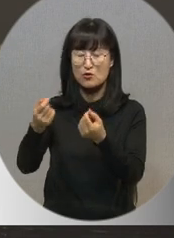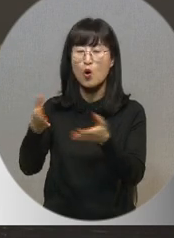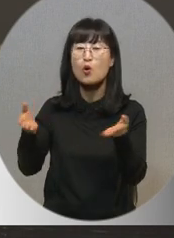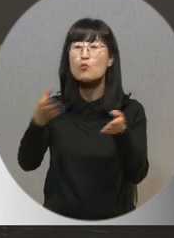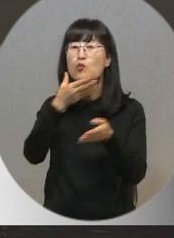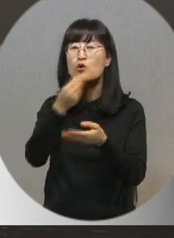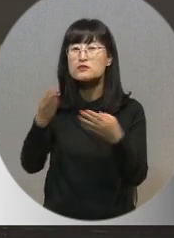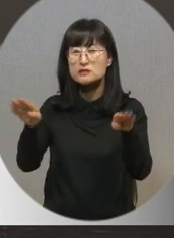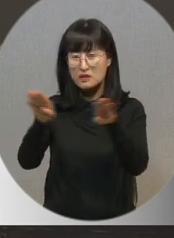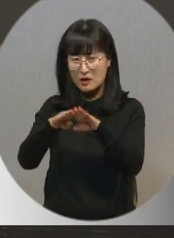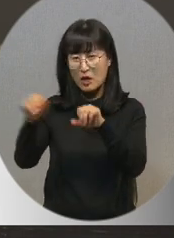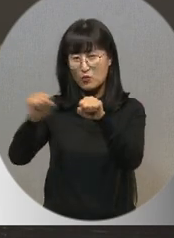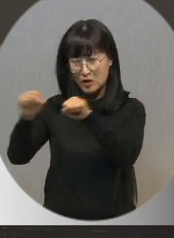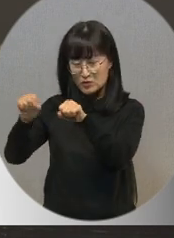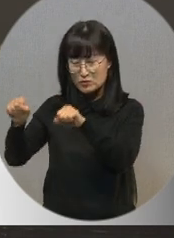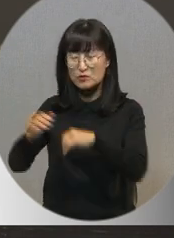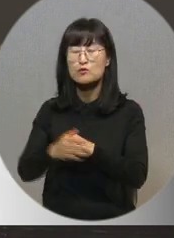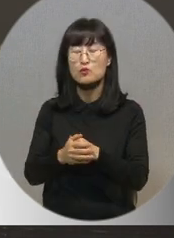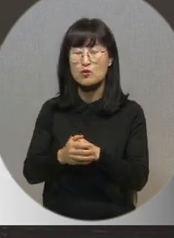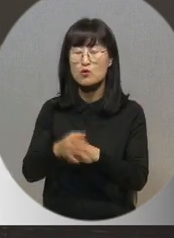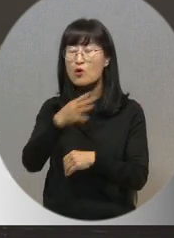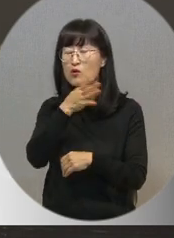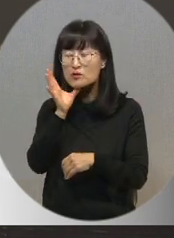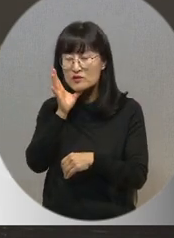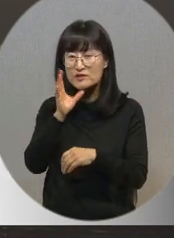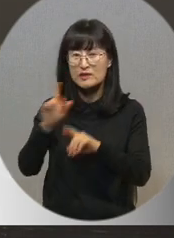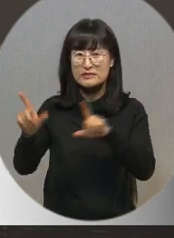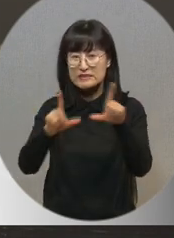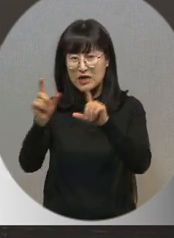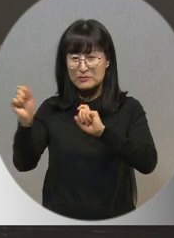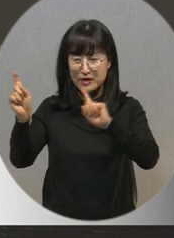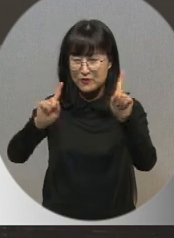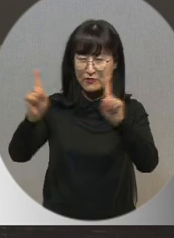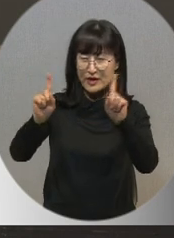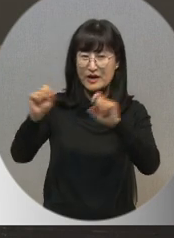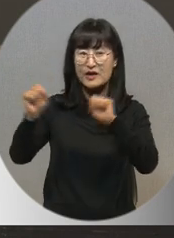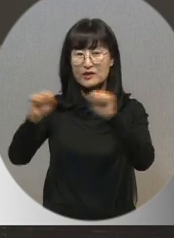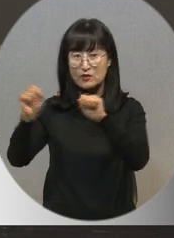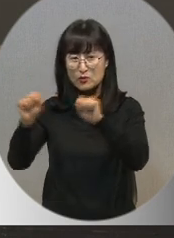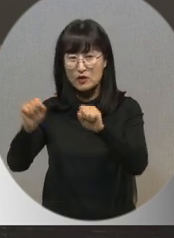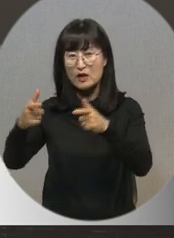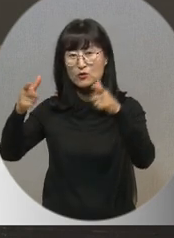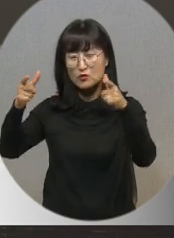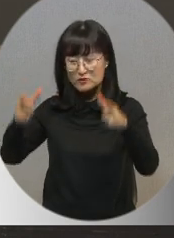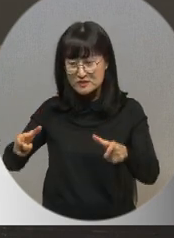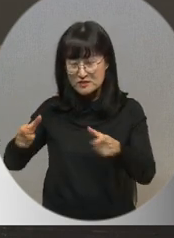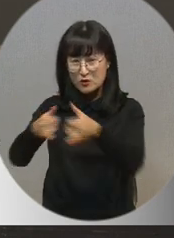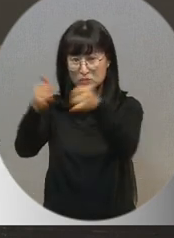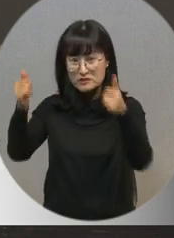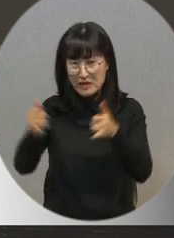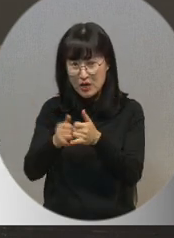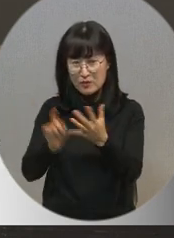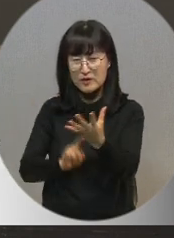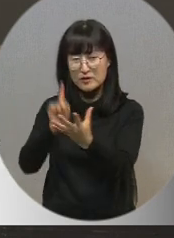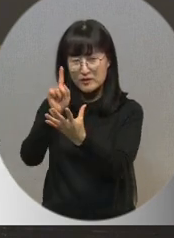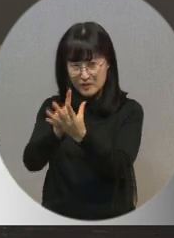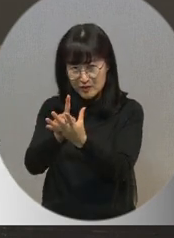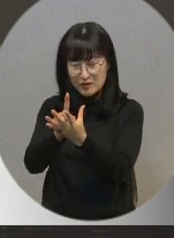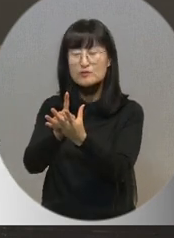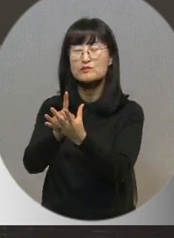자리매김해왔습니다. 어르신들이 삶의 활력을 되찾고 지역사의 소중한 일원으로서 품격